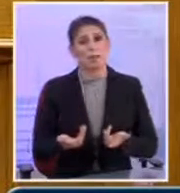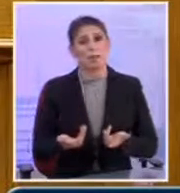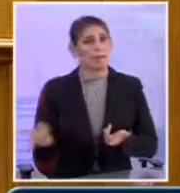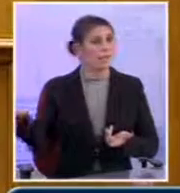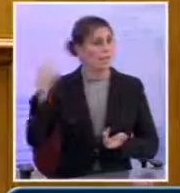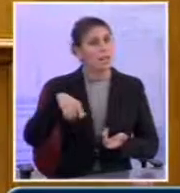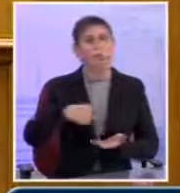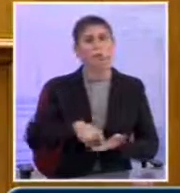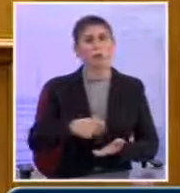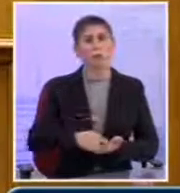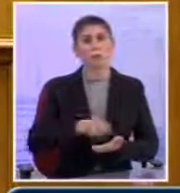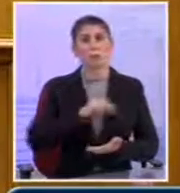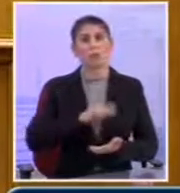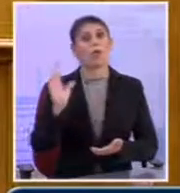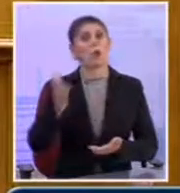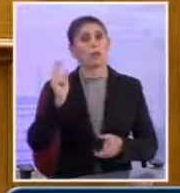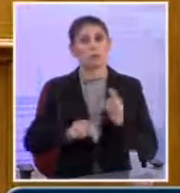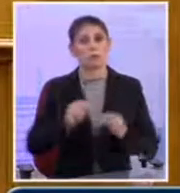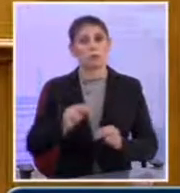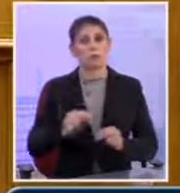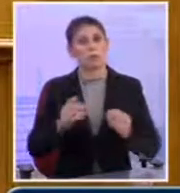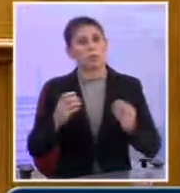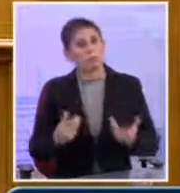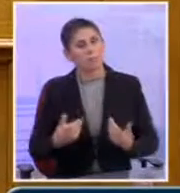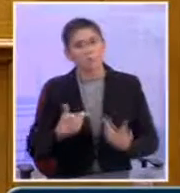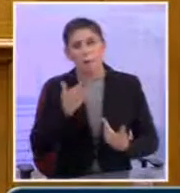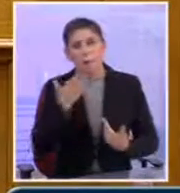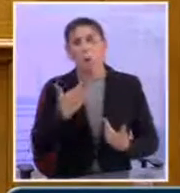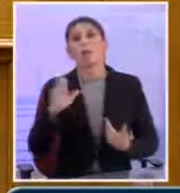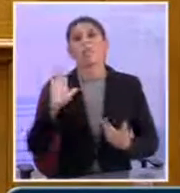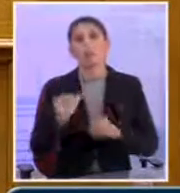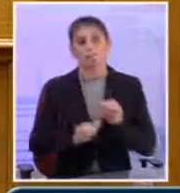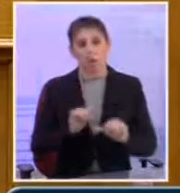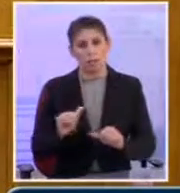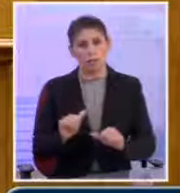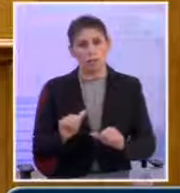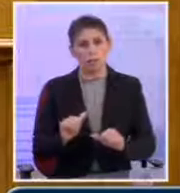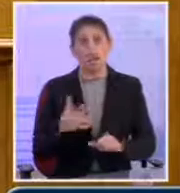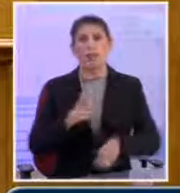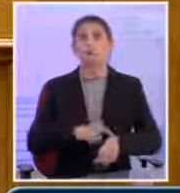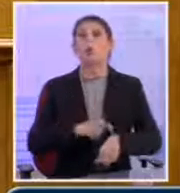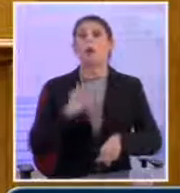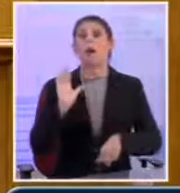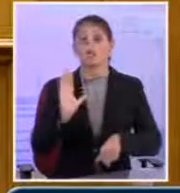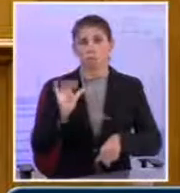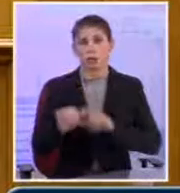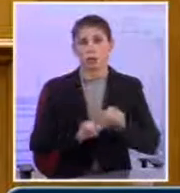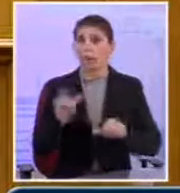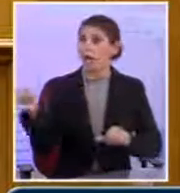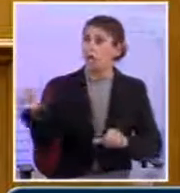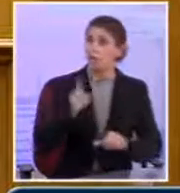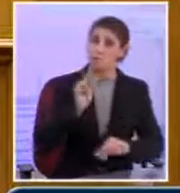άλλος φόρος περιουσίας όταν ψηφίστηκε. Καλά, εμείς απολογούμαστε που δεν τον αλλάξαμε. Δεν προλάβαμε να το αλλάξουμε. Εσείς που το